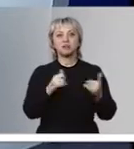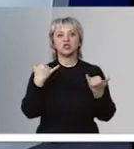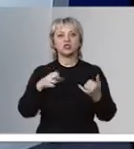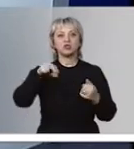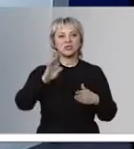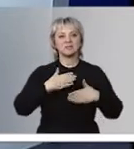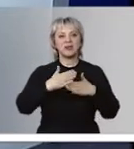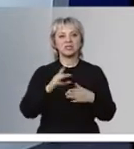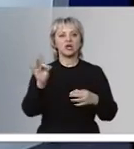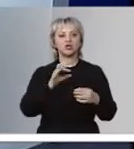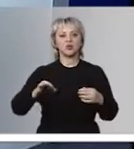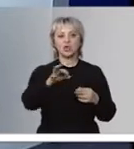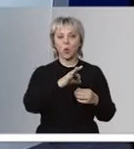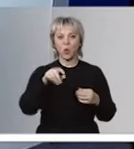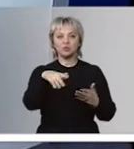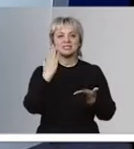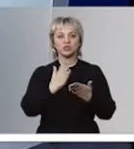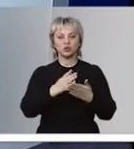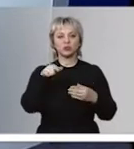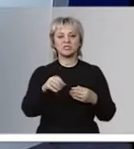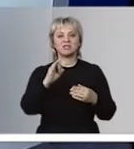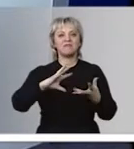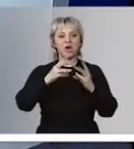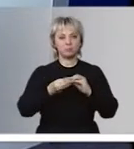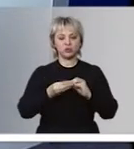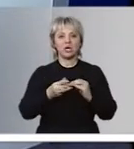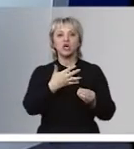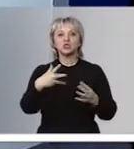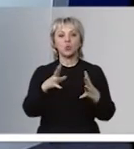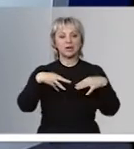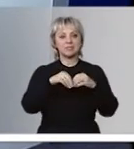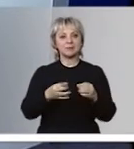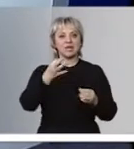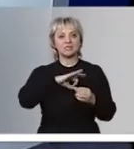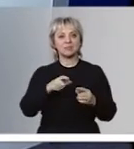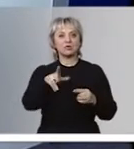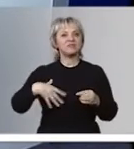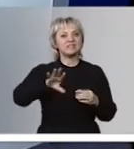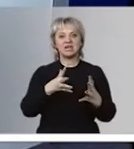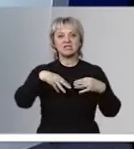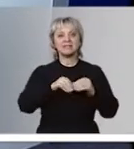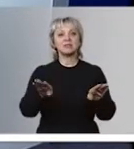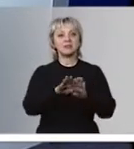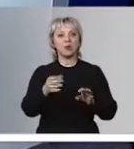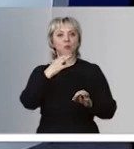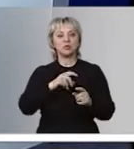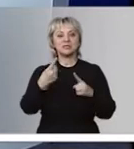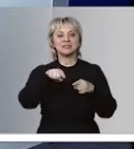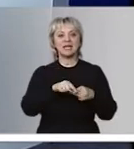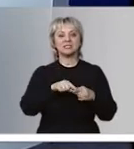сейчас соцподдержки Ростовской области существуют и вообще сколько семей используют их, все ли семьи, так скажем, пользуются